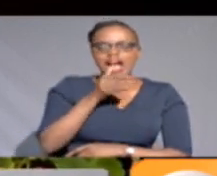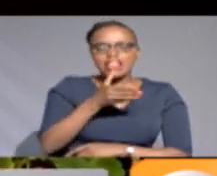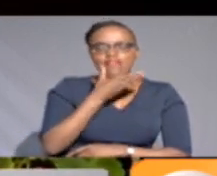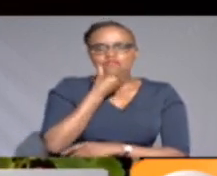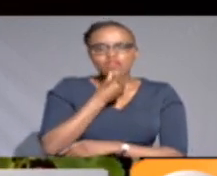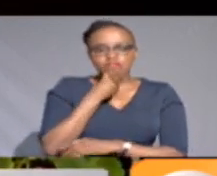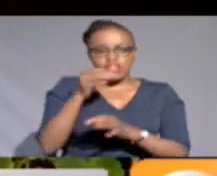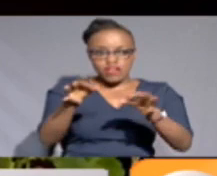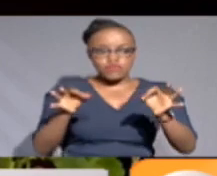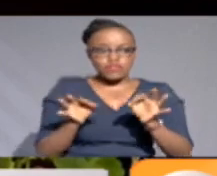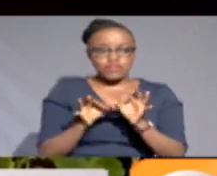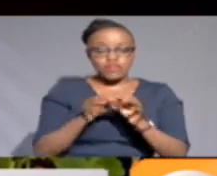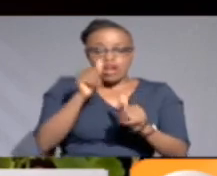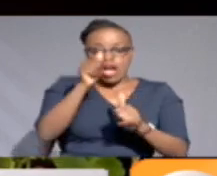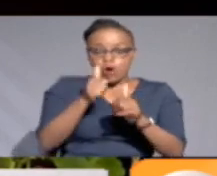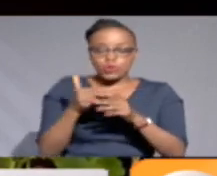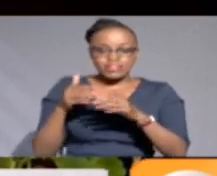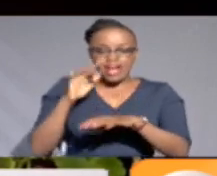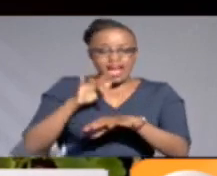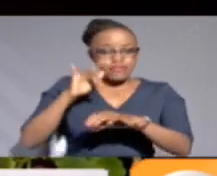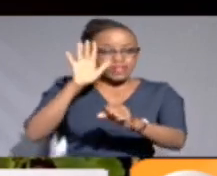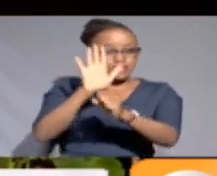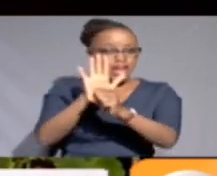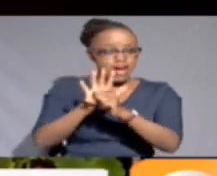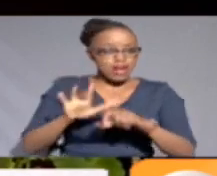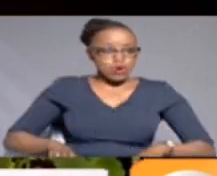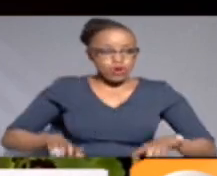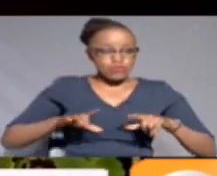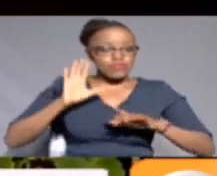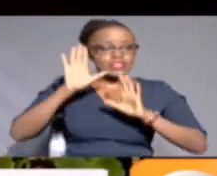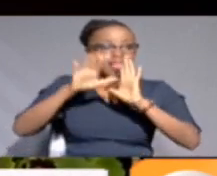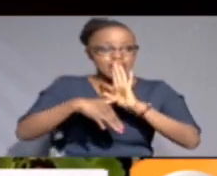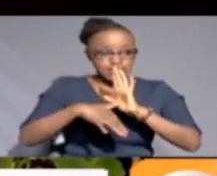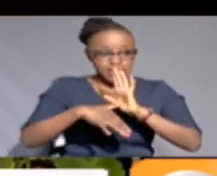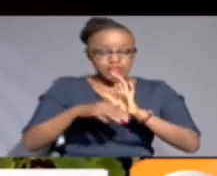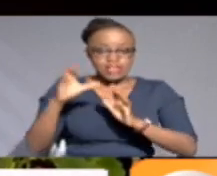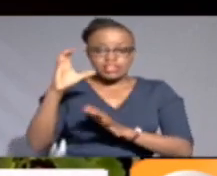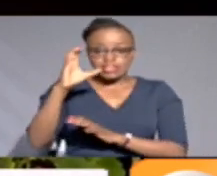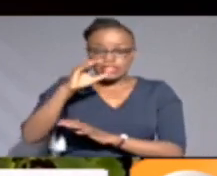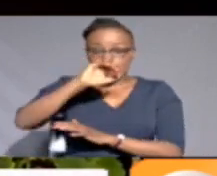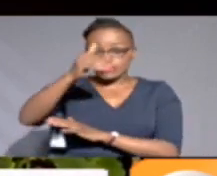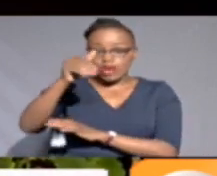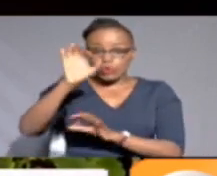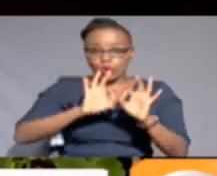baba katika familia ndio kuliathiri zaidi maisha yao. Hayo ni ya baadaye kwenye Citizen Town Hall, Trevor. Asante.